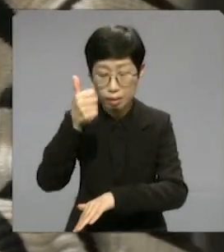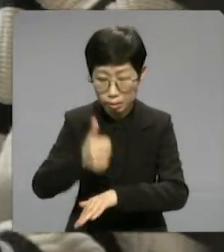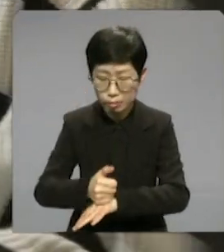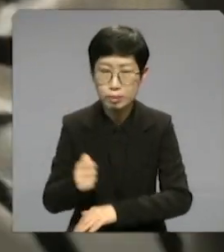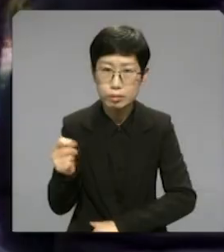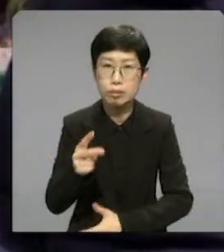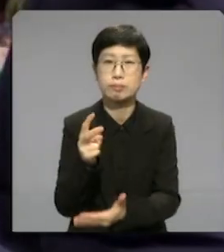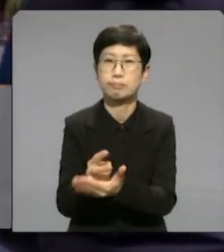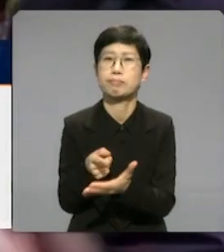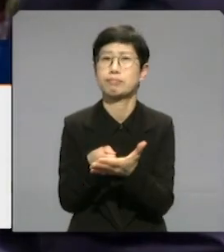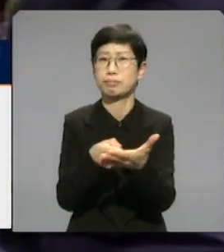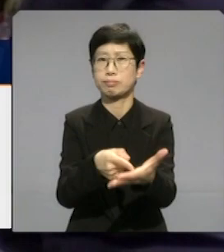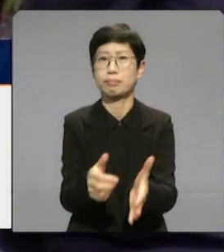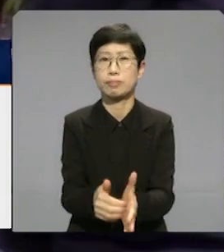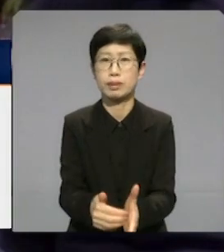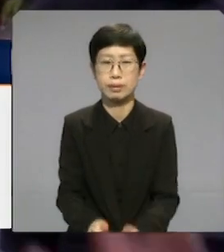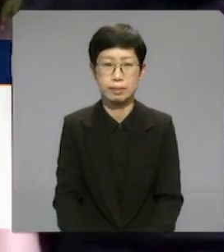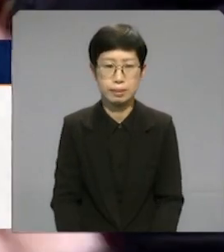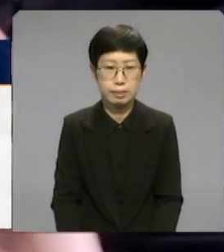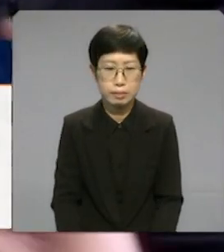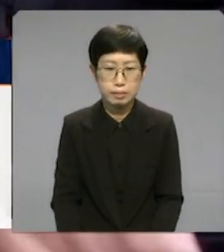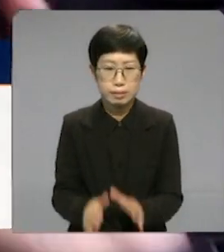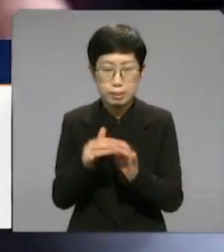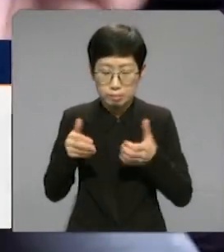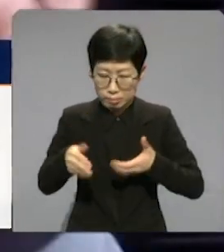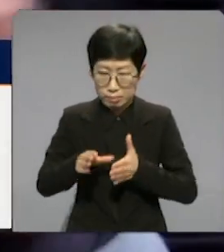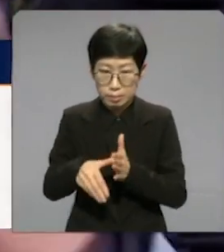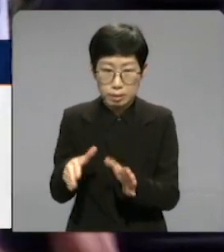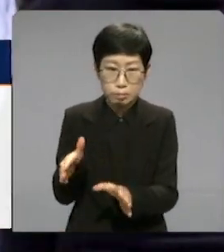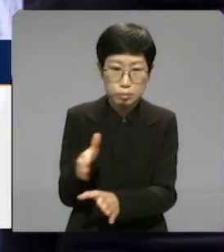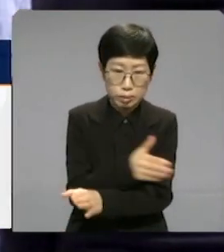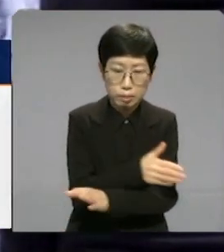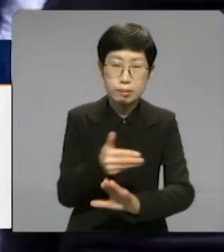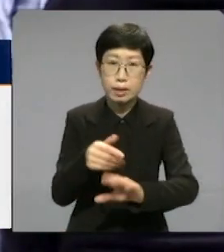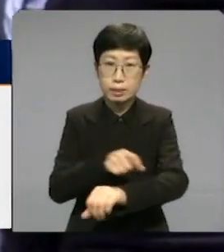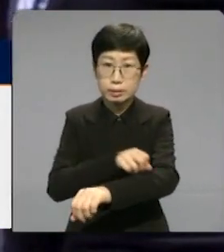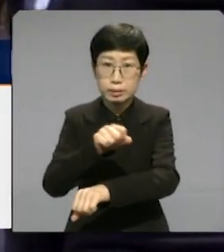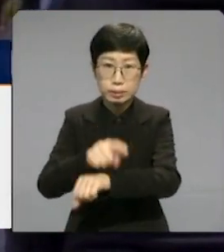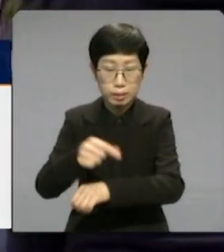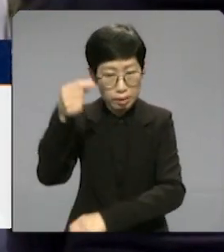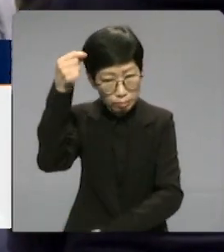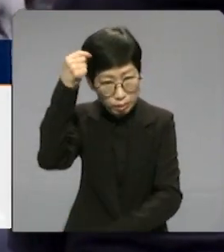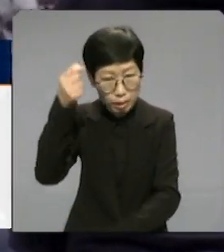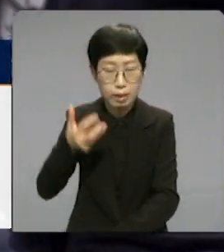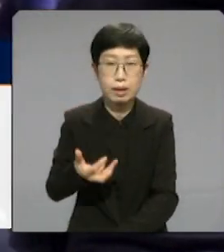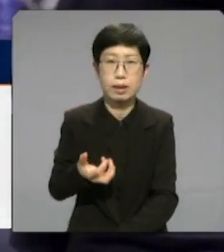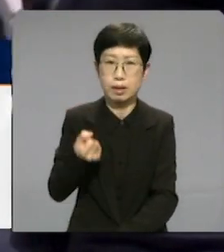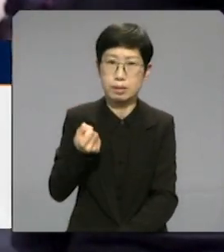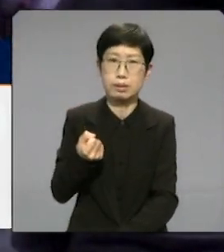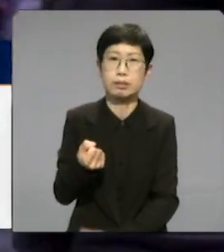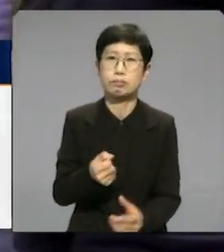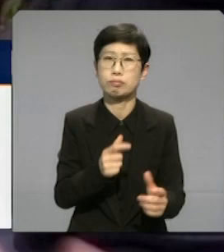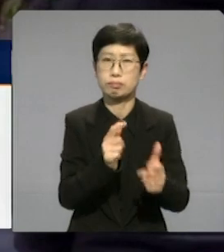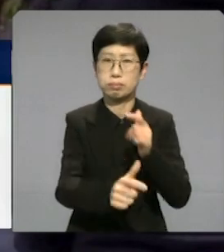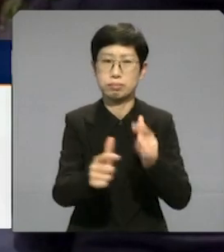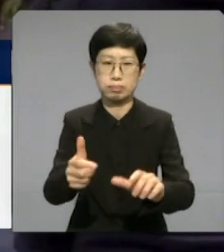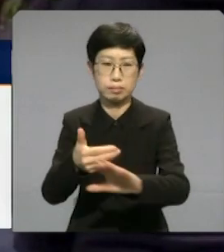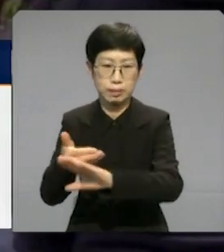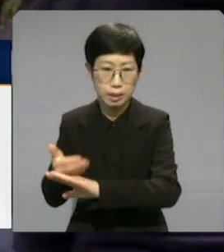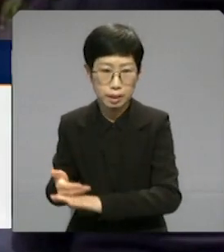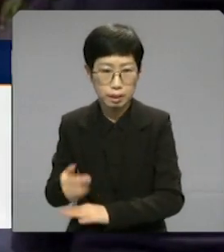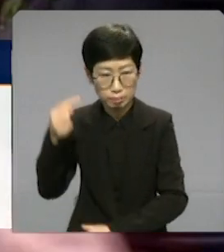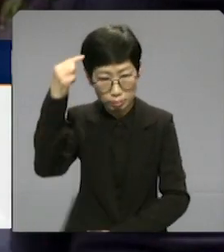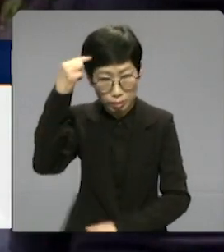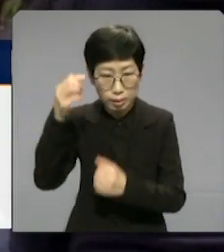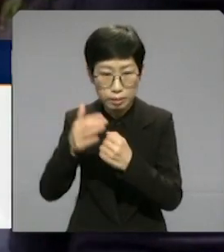때문입니다. Voilà, chaque individu est avec un type de cheveux particulier. Donc, je suis tout à fait d'accord